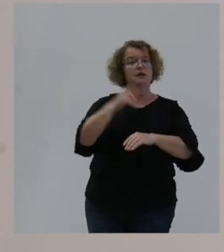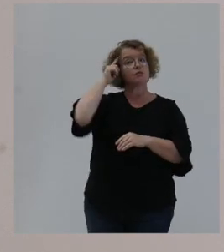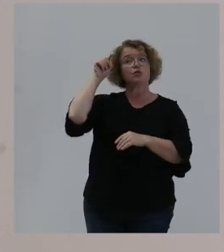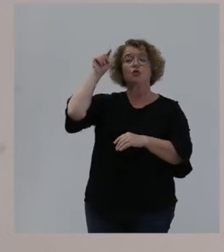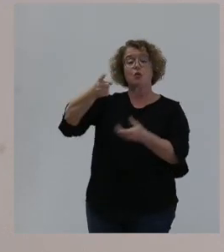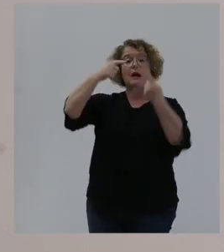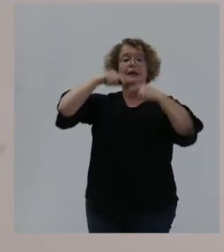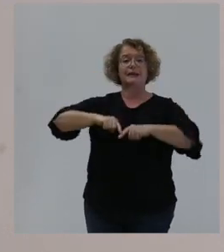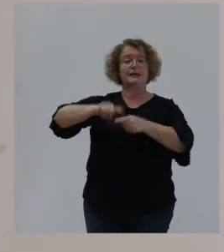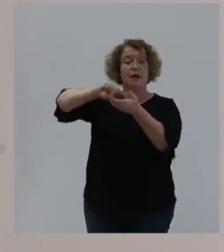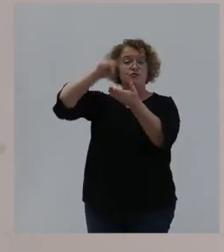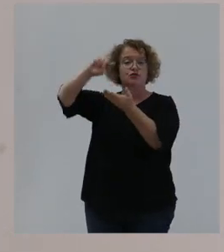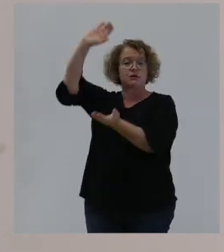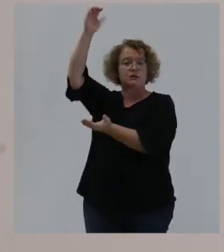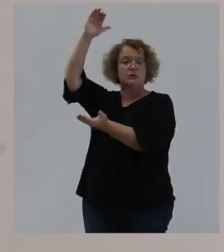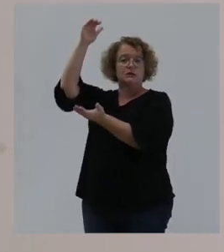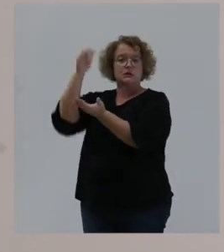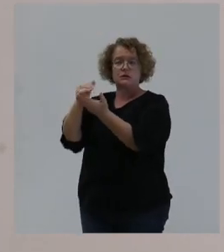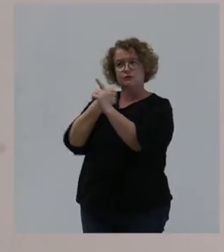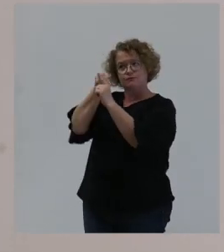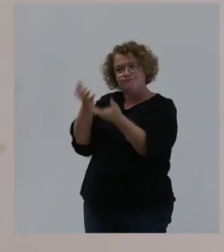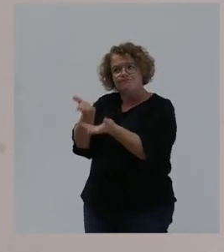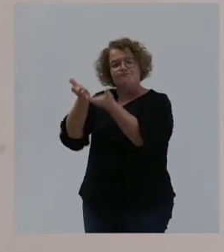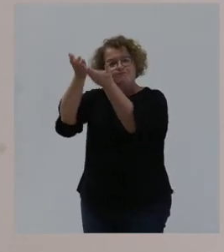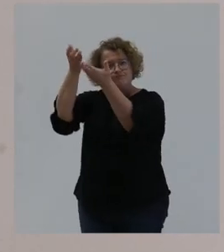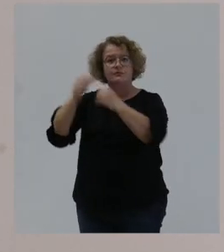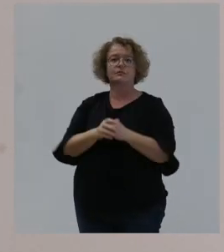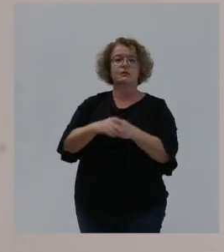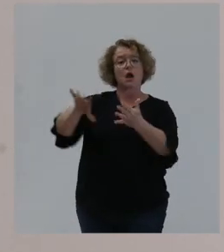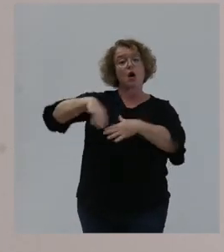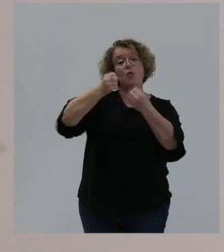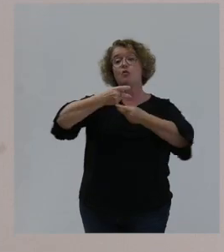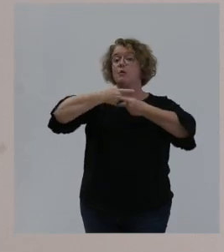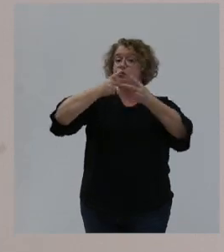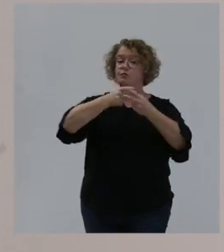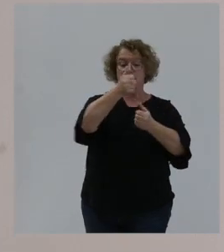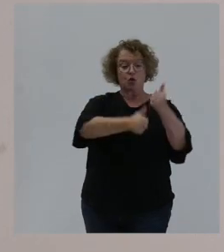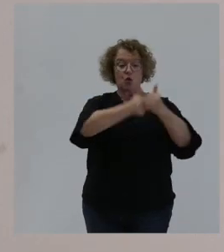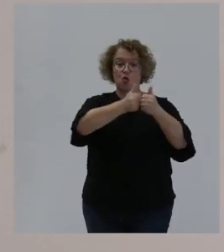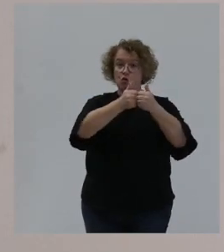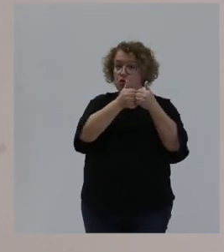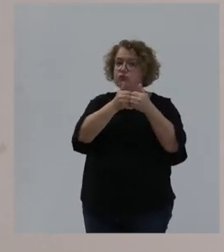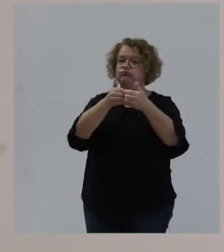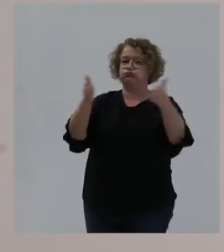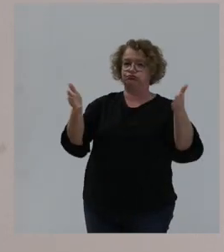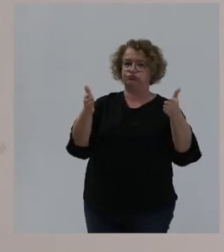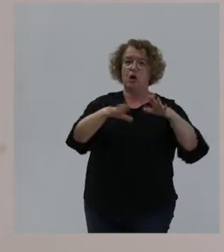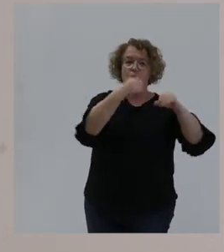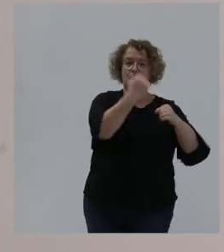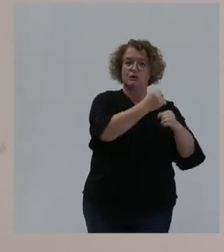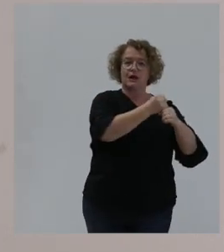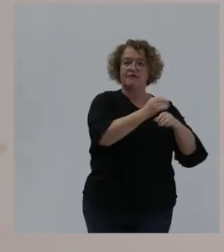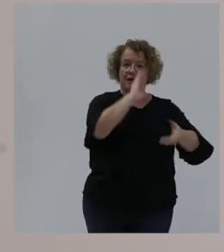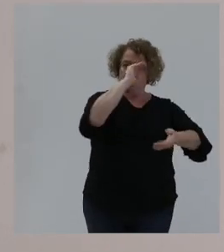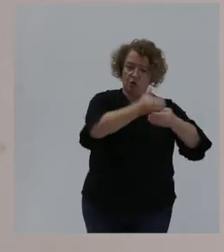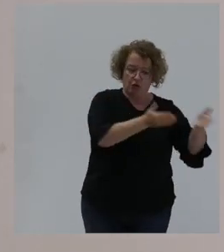arbitrages budgétaires de l'État, combative pour la défense du service et de l'emploi public en ouvrant des concours et dégelant des postes d'enseignants-chercheurs, en